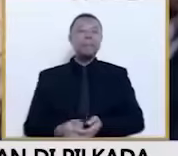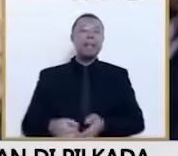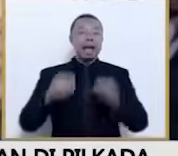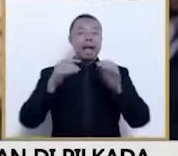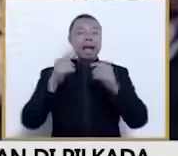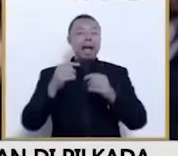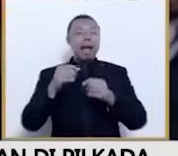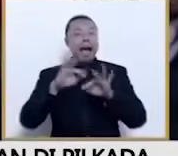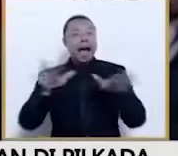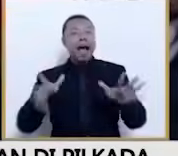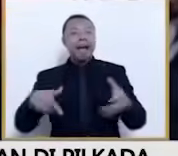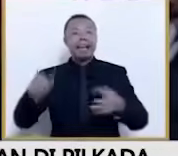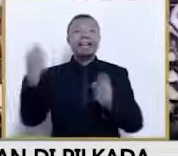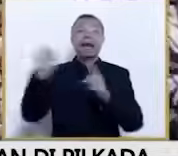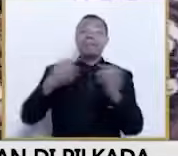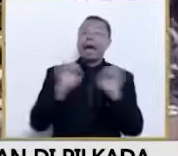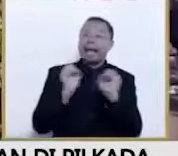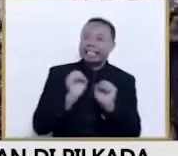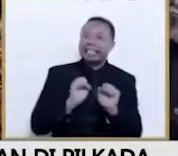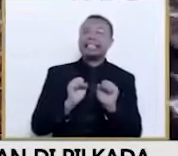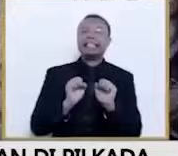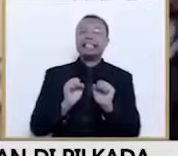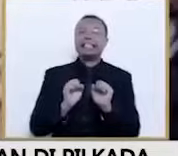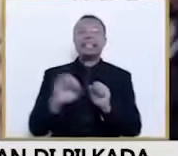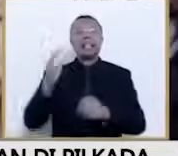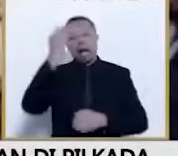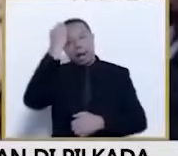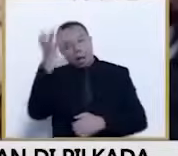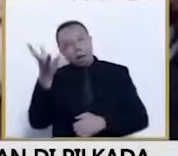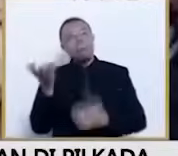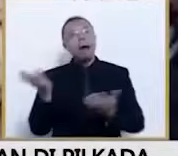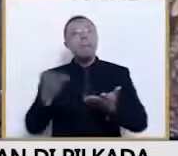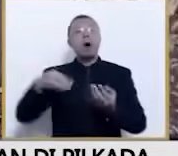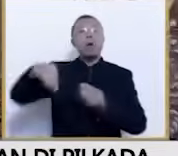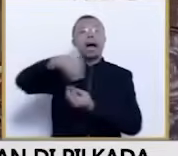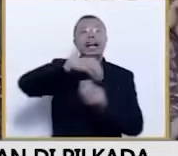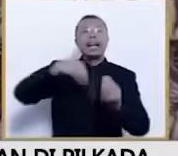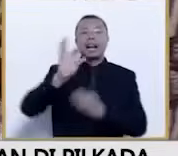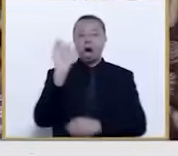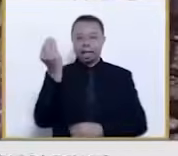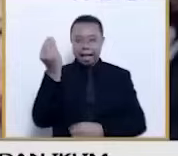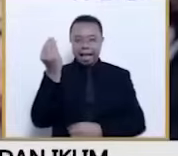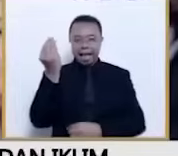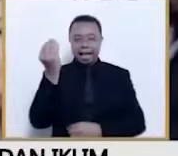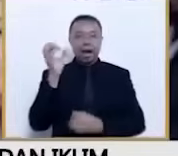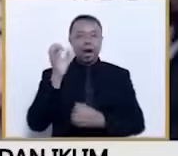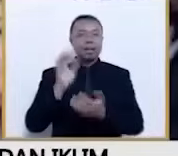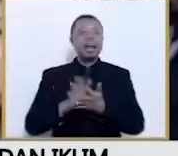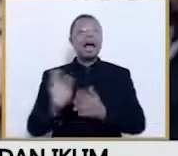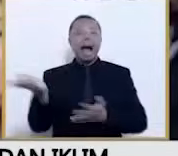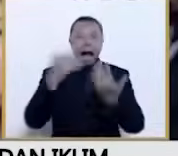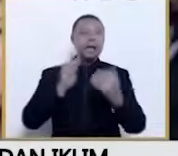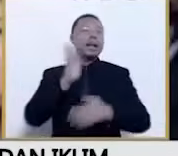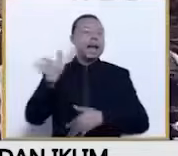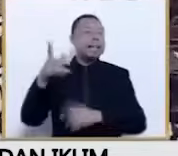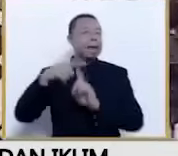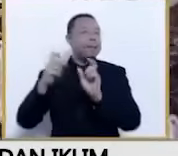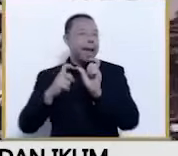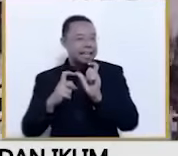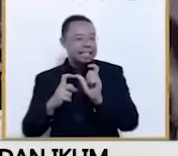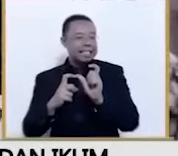Air matang ditambah es. Jangan lupa bawa keliling kota. Ayo datang ke